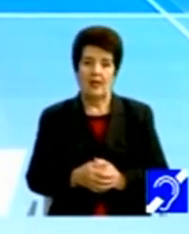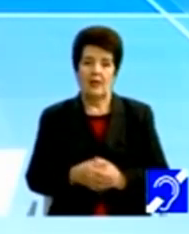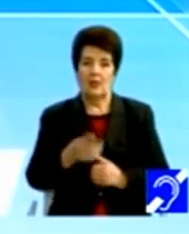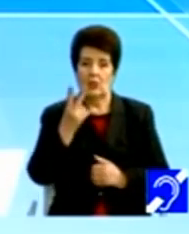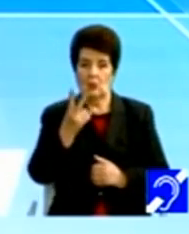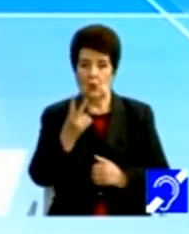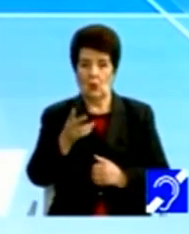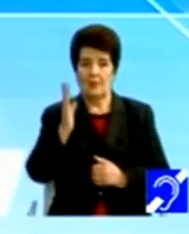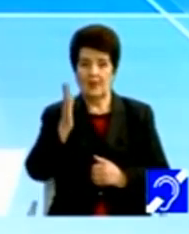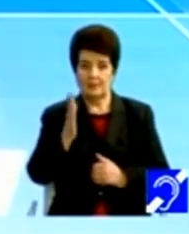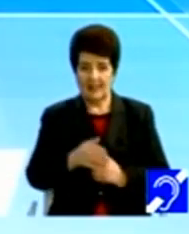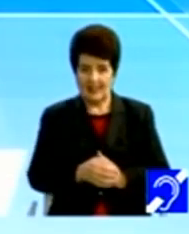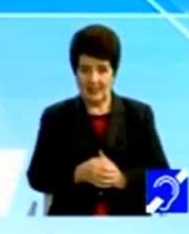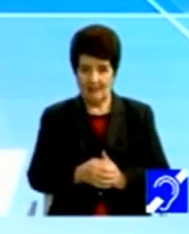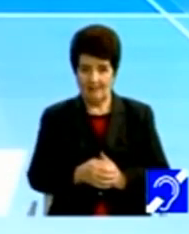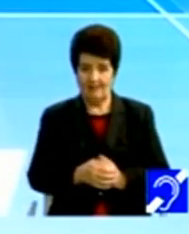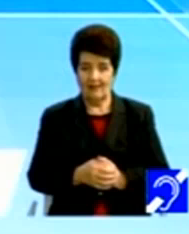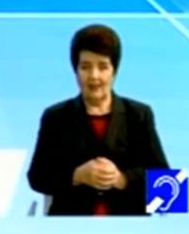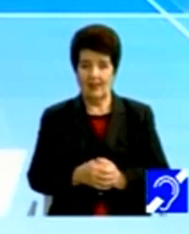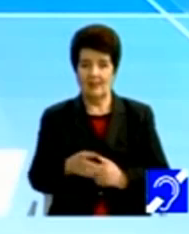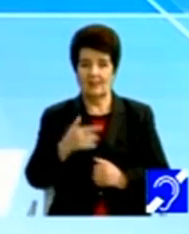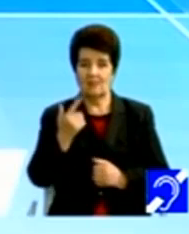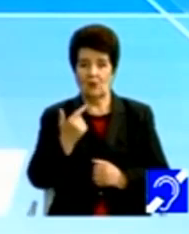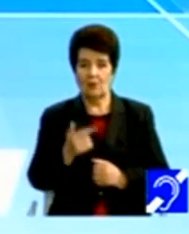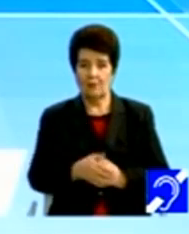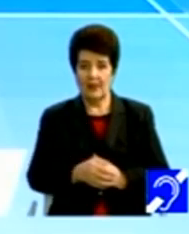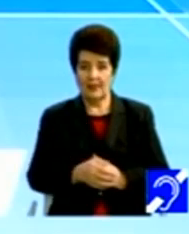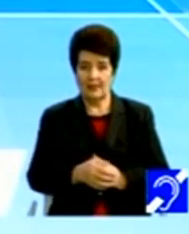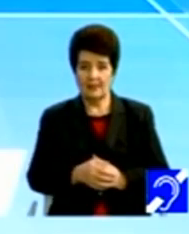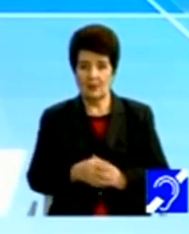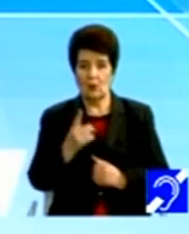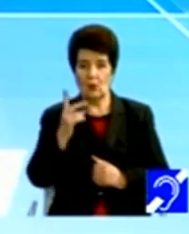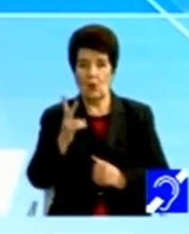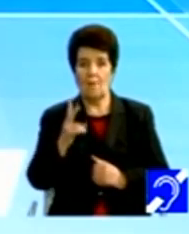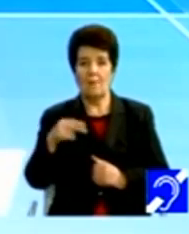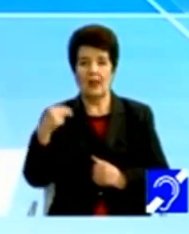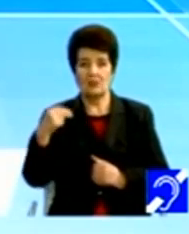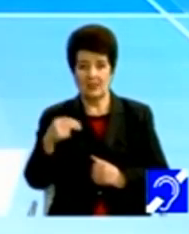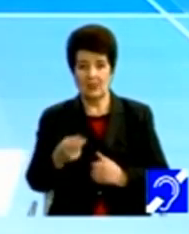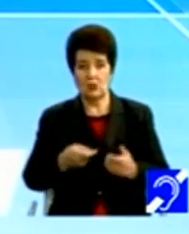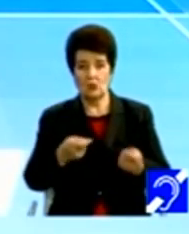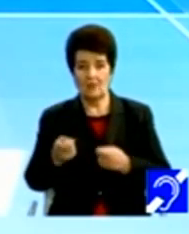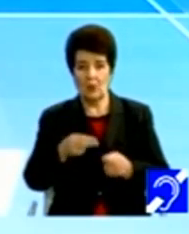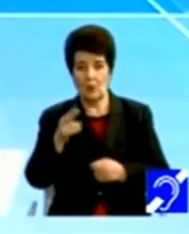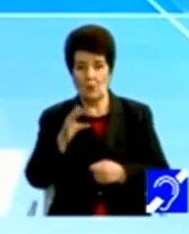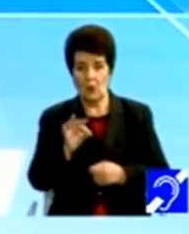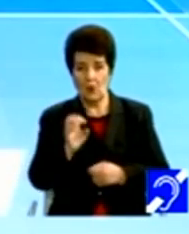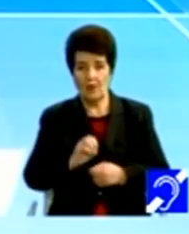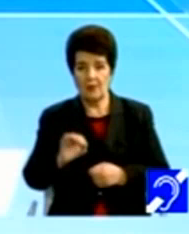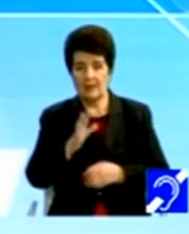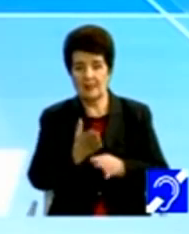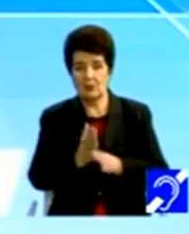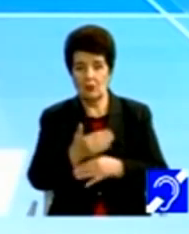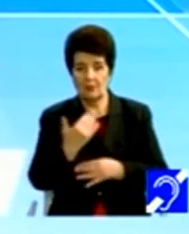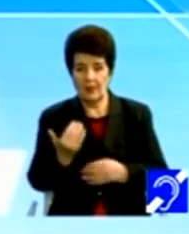două perspective de care o să vorbesc imediate, pentru că un președinte de țară și o guvernare pro-europeană are o mulțime de